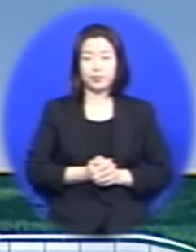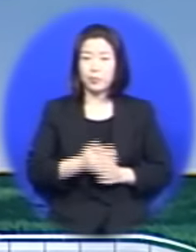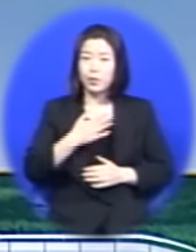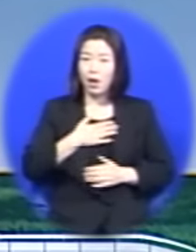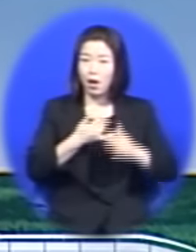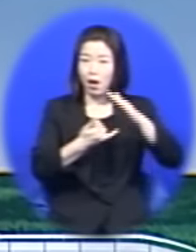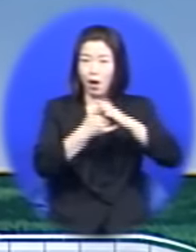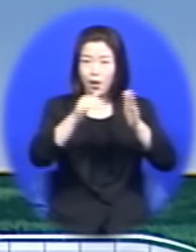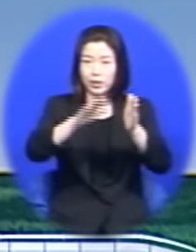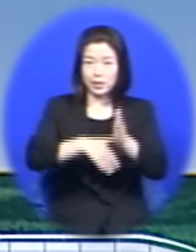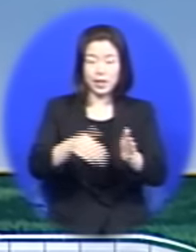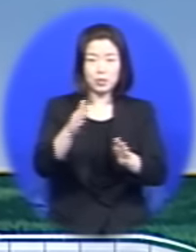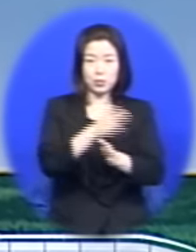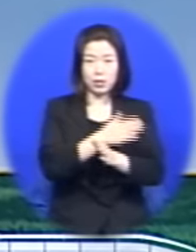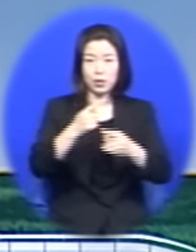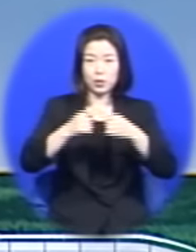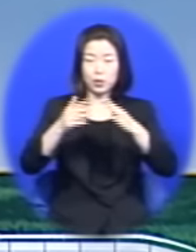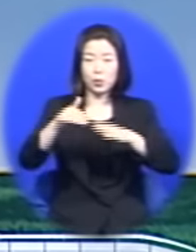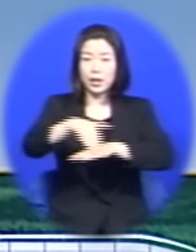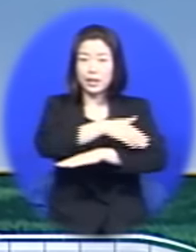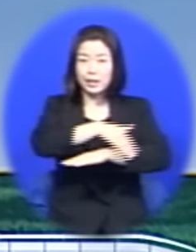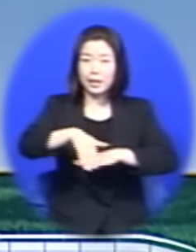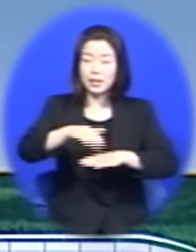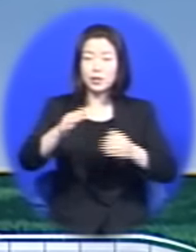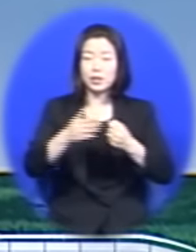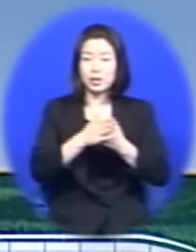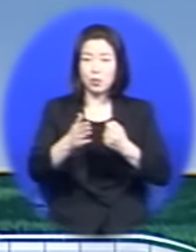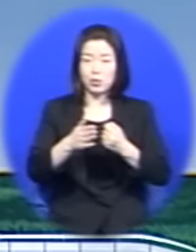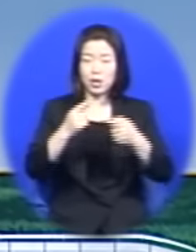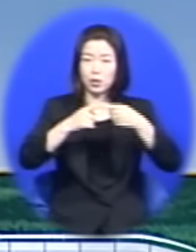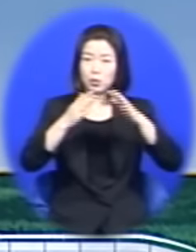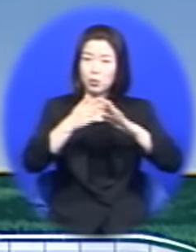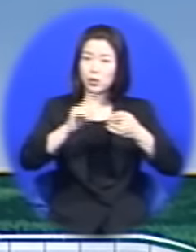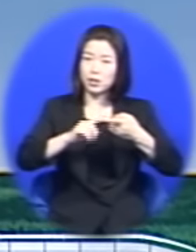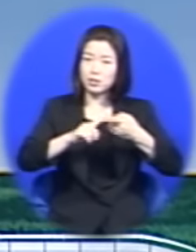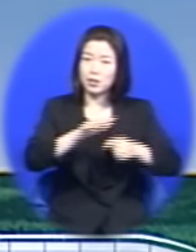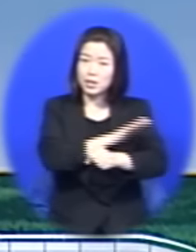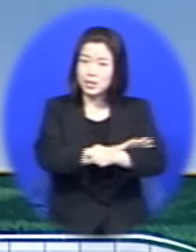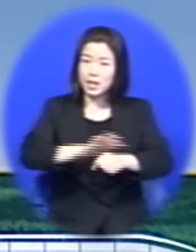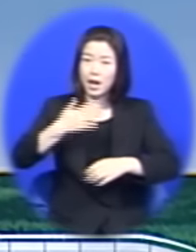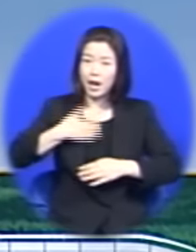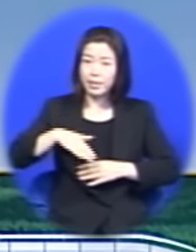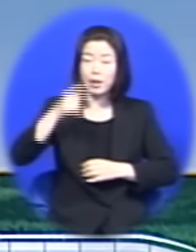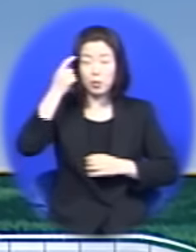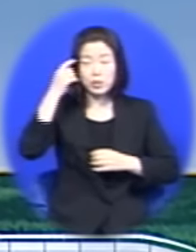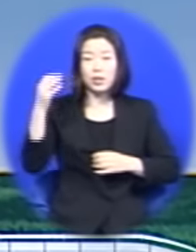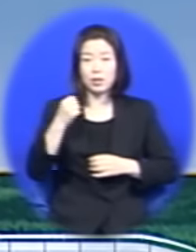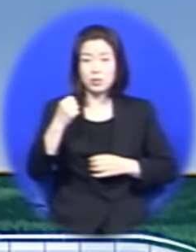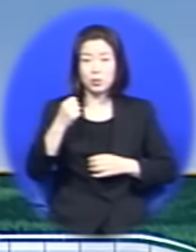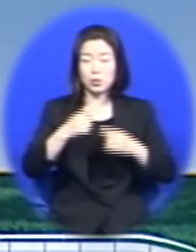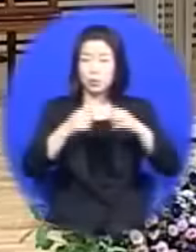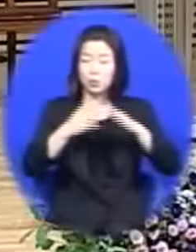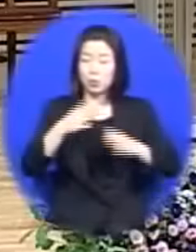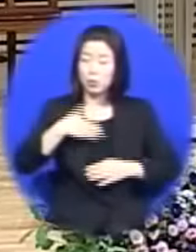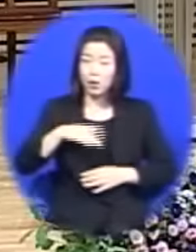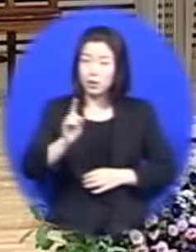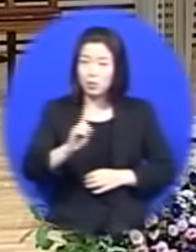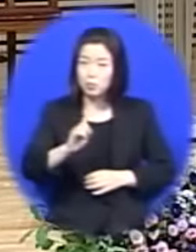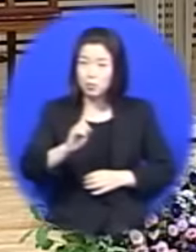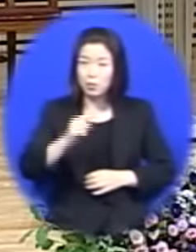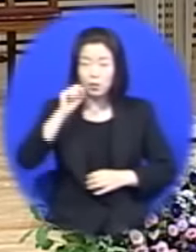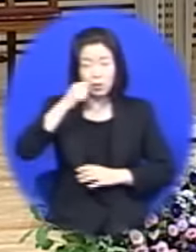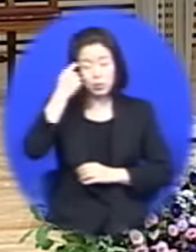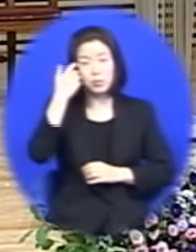저는 어려서부터 교회를 다녔기 때문에 제가 교회를 꽤잘 안다고 생각했습니다. 뭐 교회 아는 게뭐 어려워요? 교회? 예배당